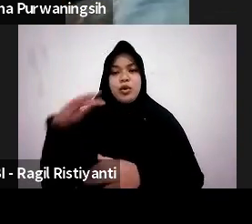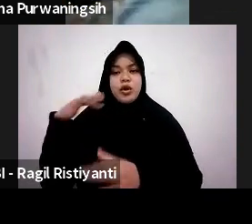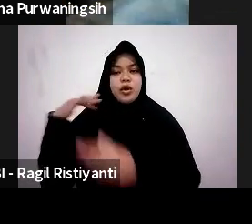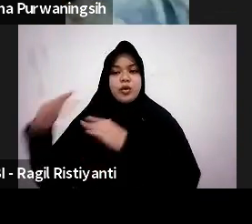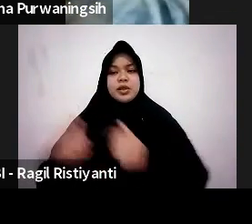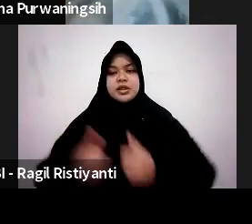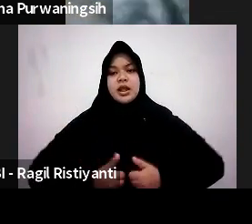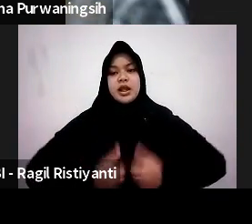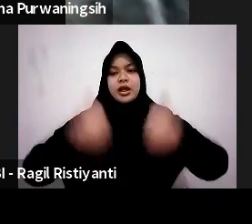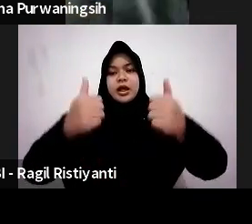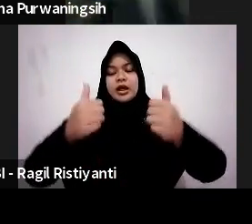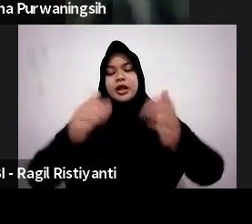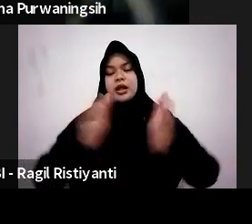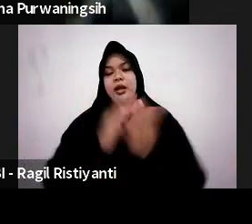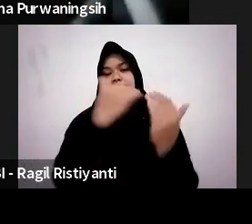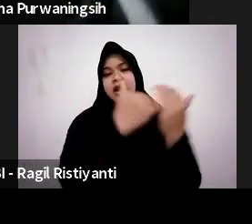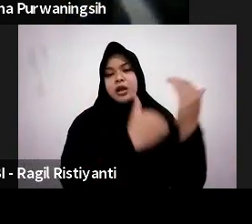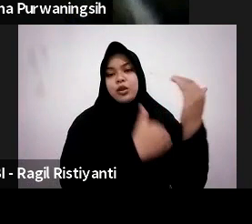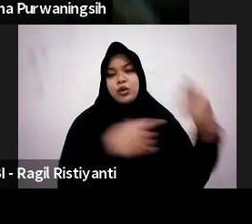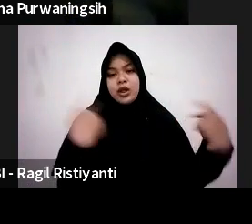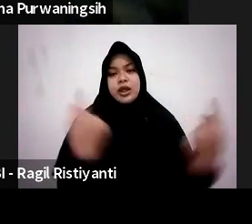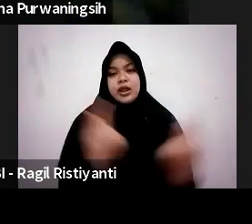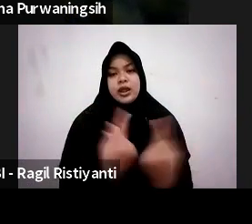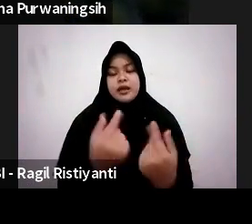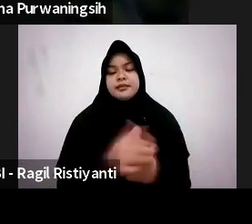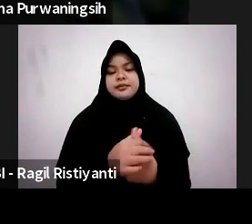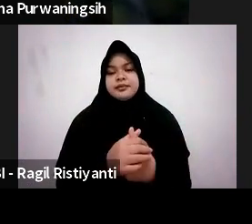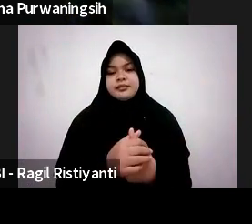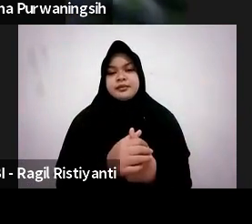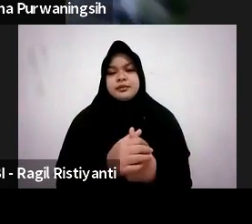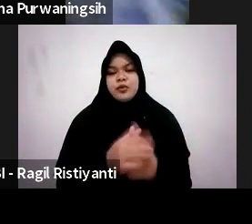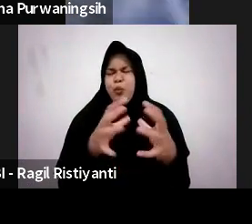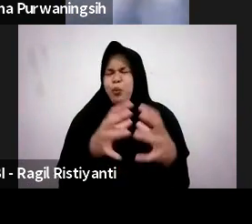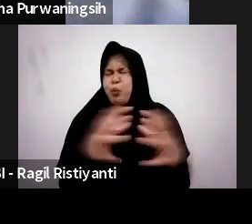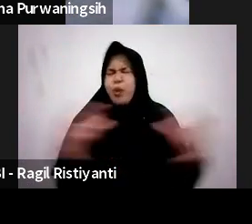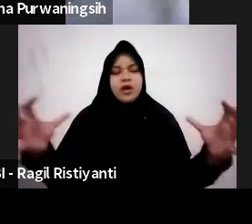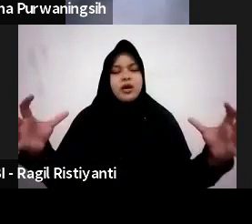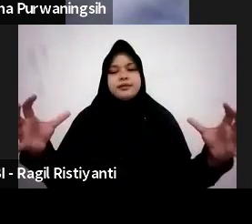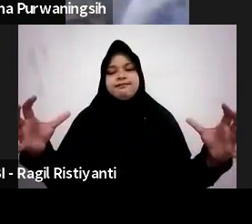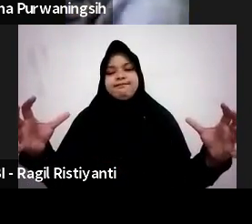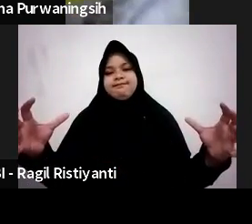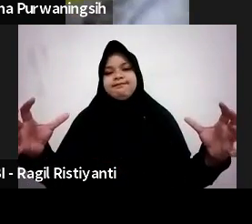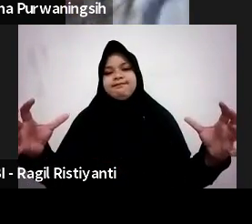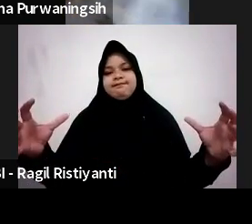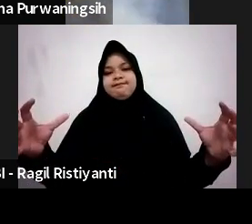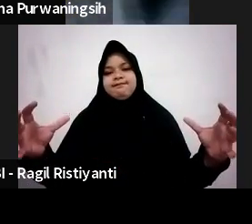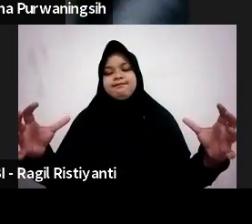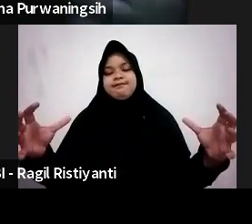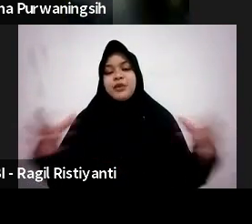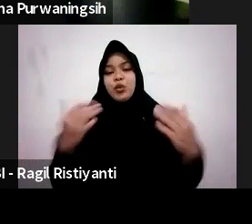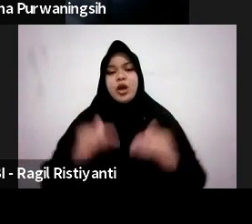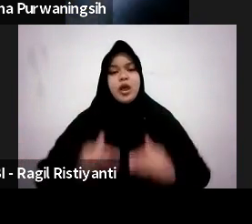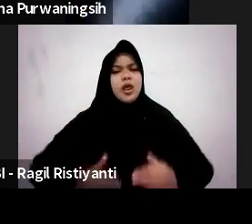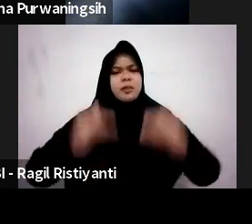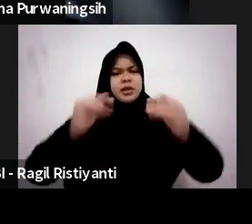Peraturan kita regulasi kita upgrade nah banyak sekali sudah lebih dari cukup